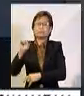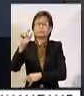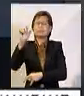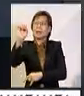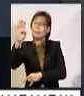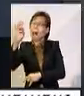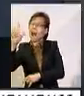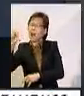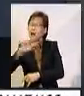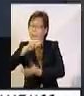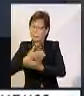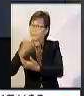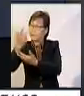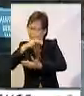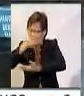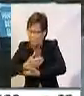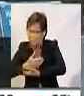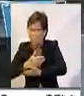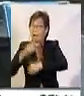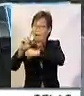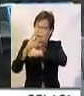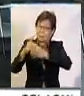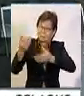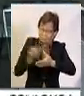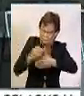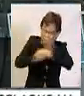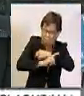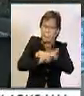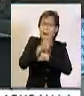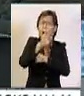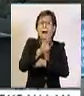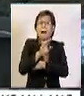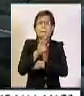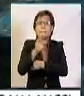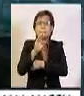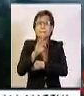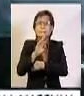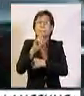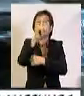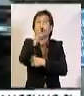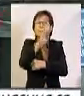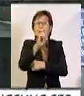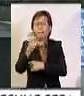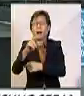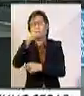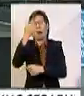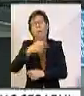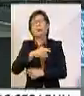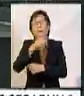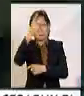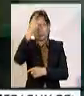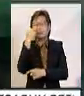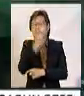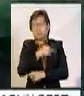anaknya memfailkan saman bagi pihak mendiang Balasubramaniam bagi menuntut kerugian yang ditanggung mereka sepanjang berada di India